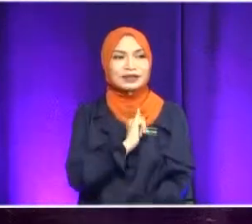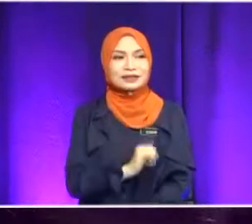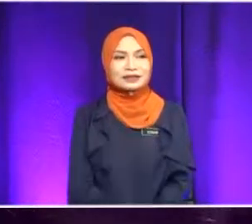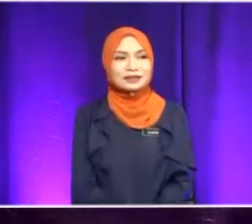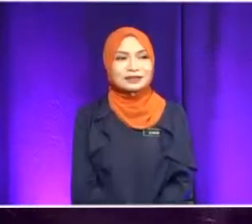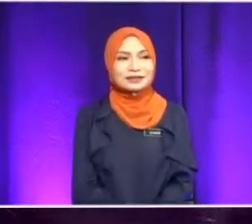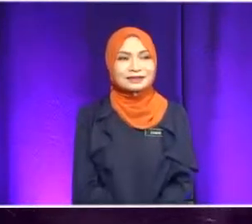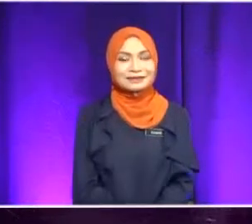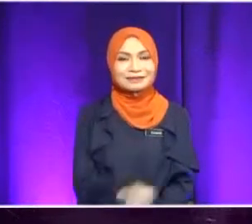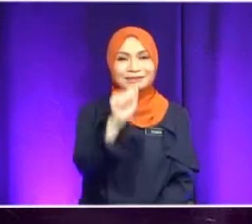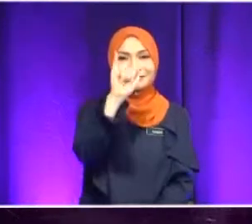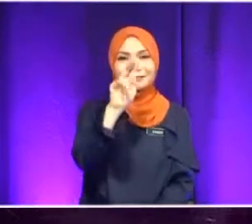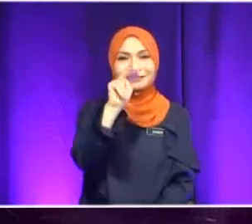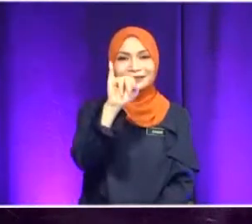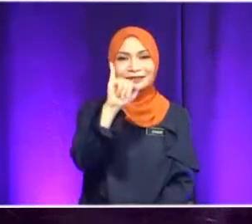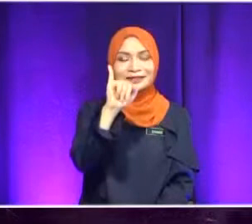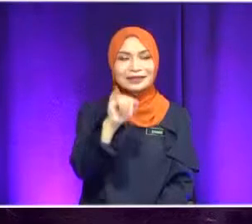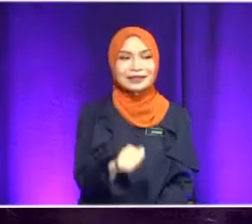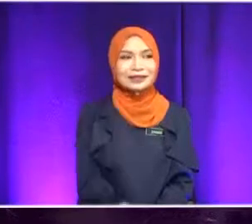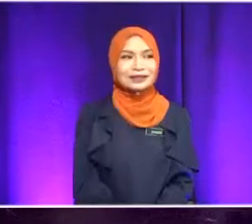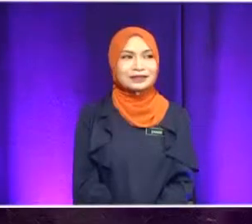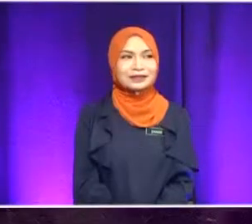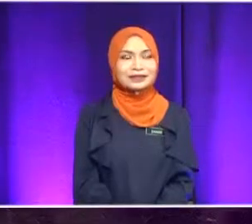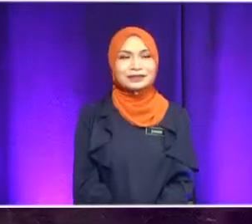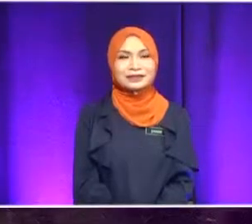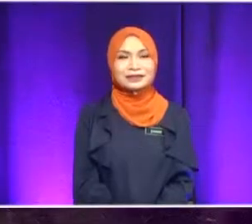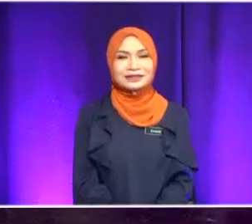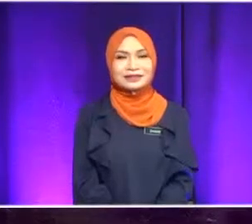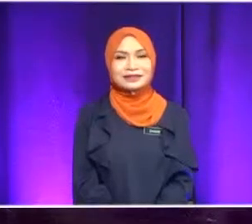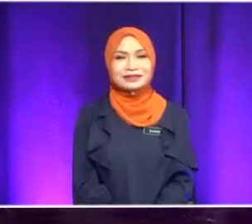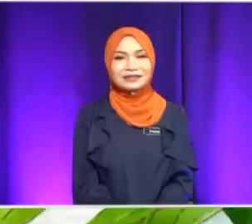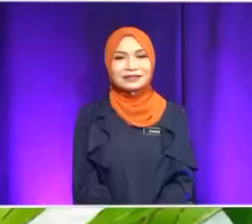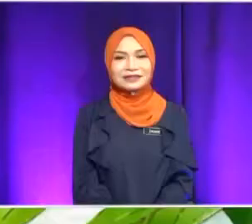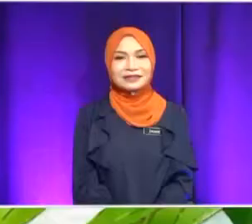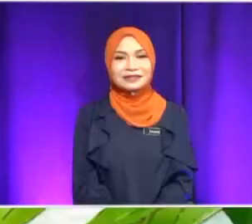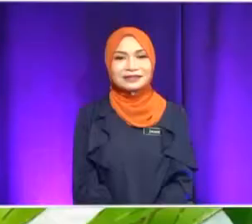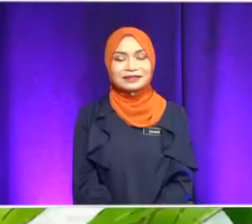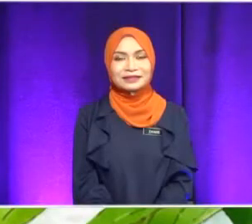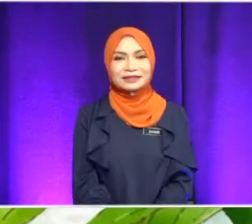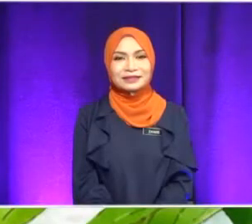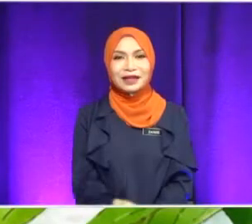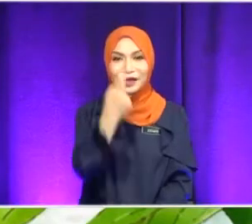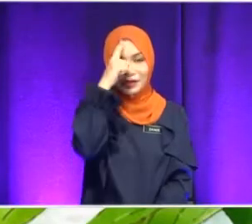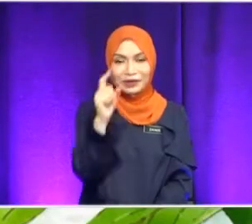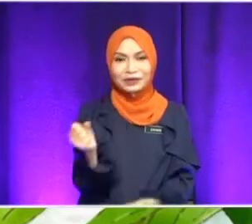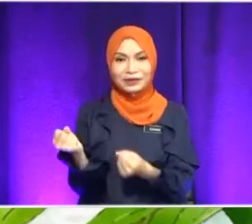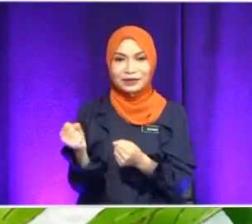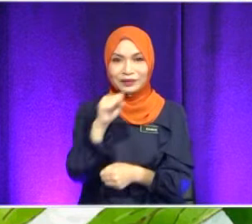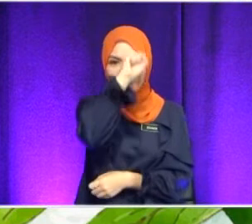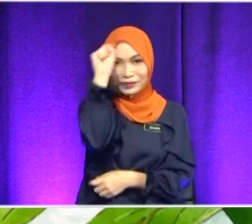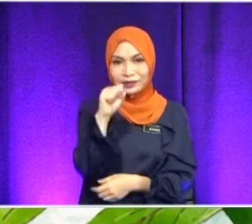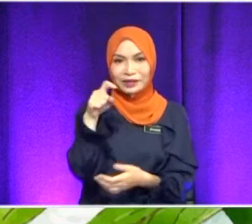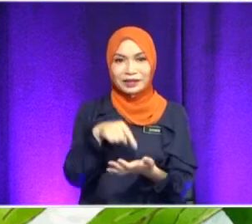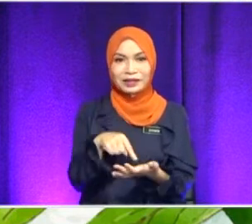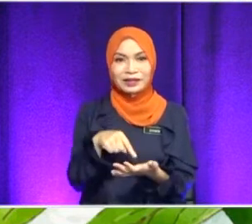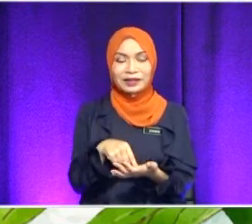ini silakan in case the senyum hahaha untuk soal ini dia minta bernilai Oke